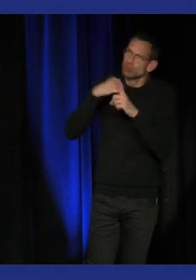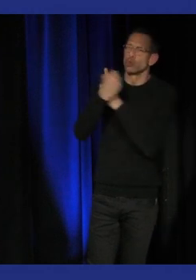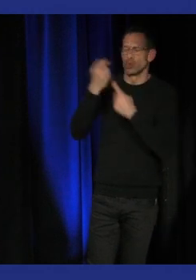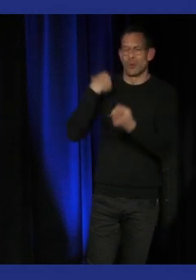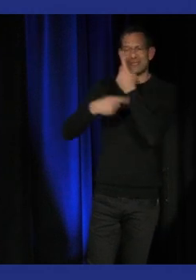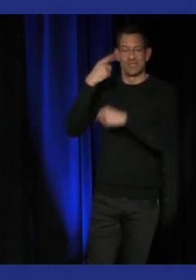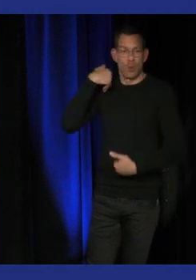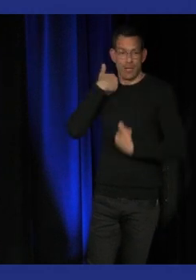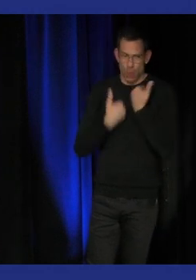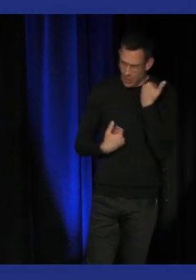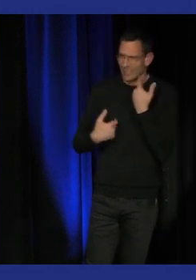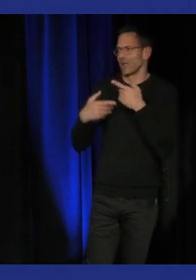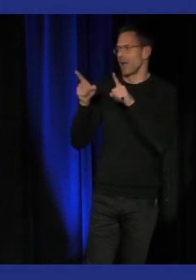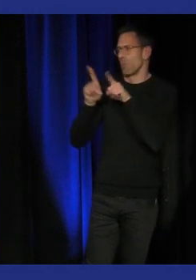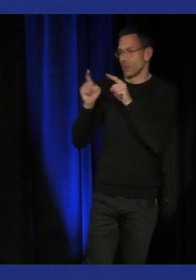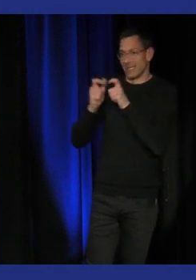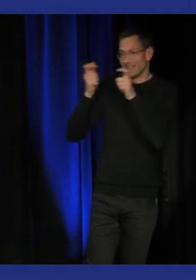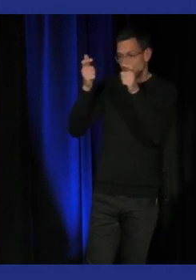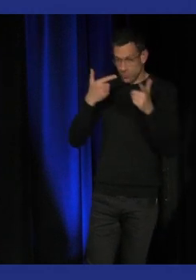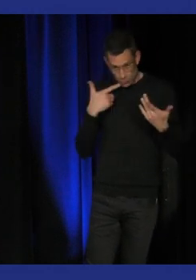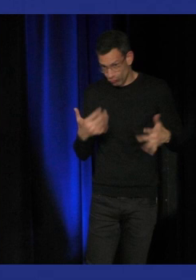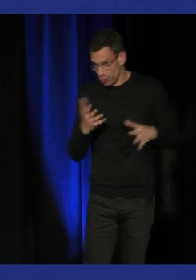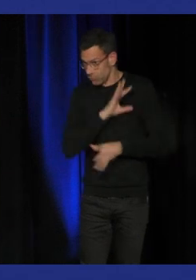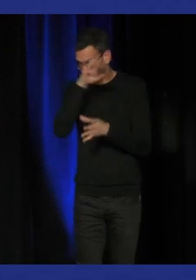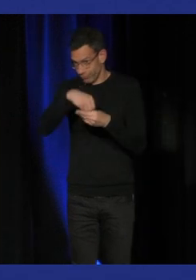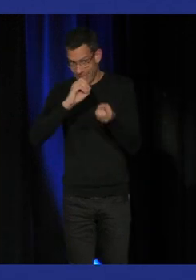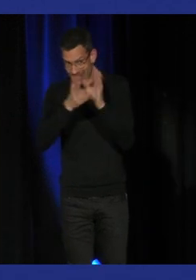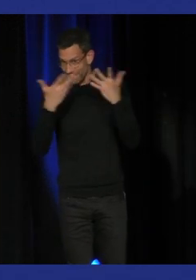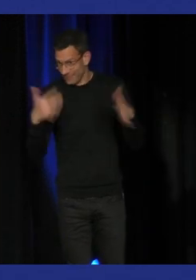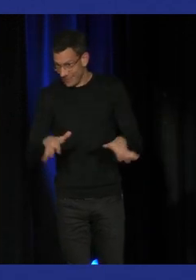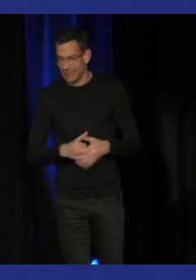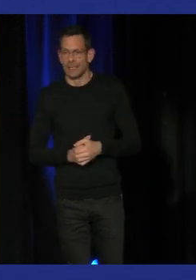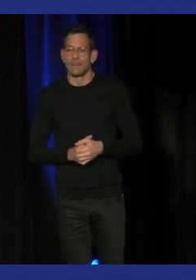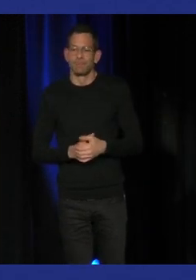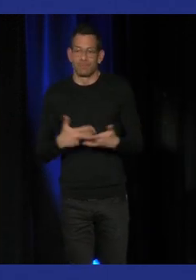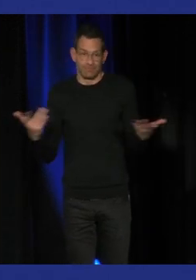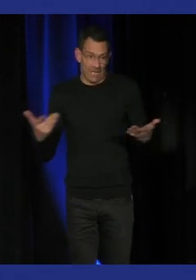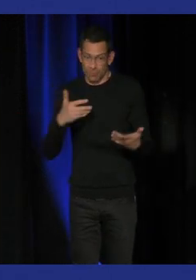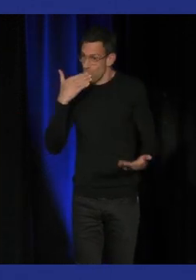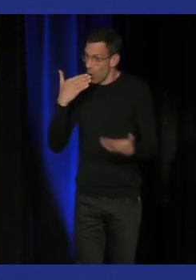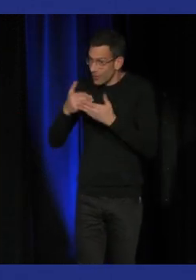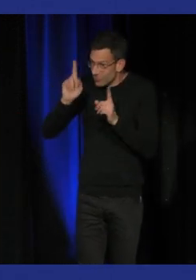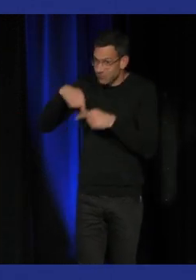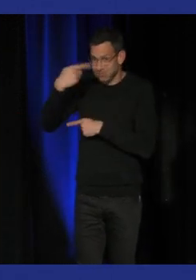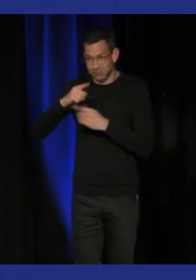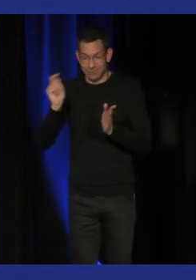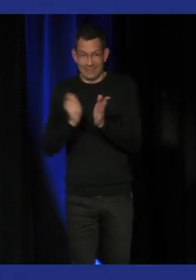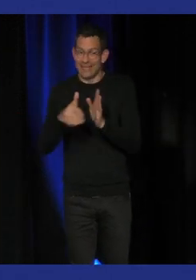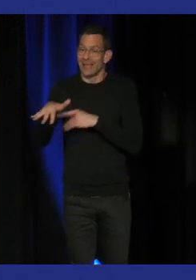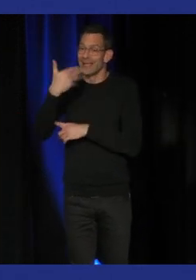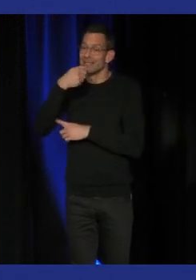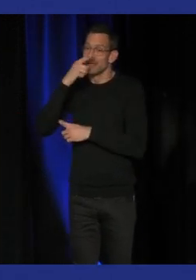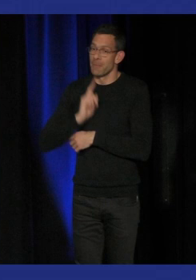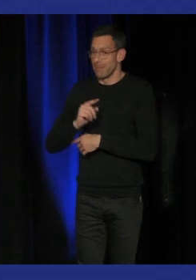du handicap et de ses institutions, est d'ores et déjà en ligne. Et vous donnez rendez-vous donc le 15 mai pour une séance